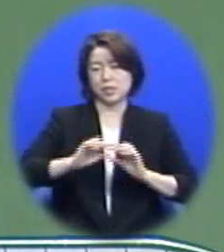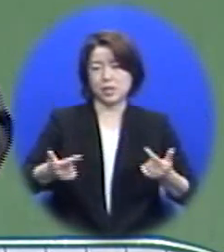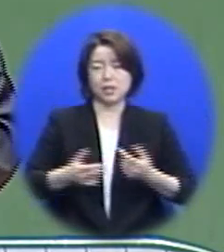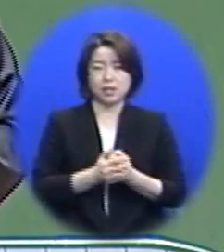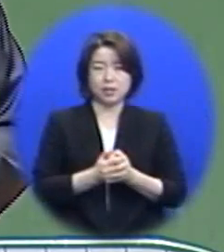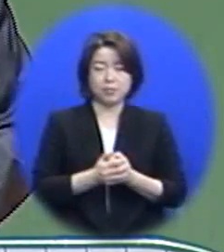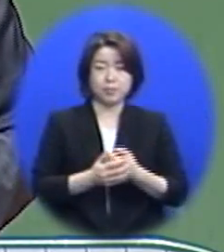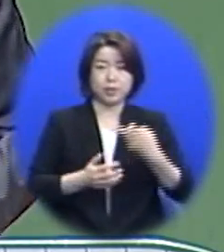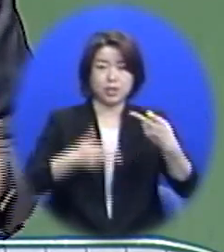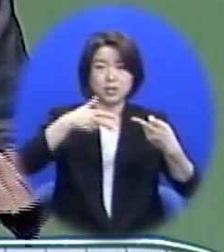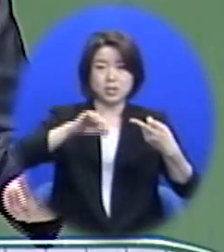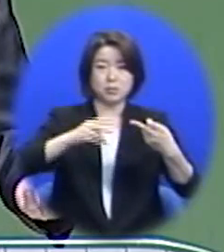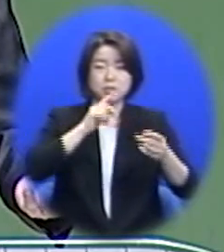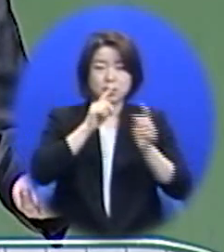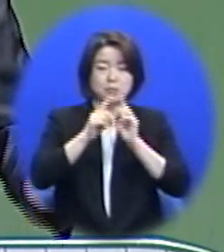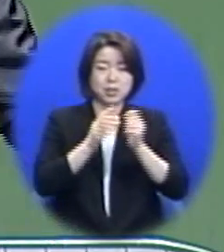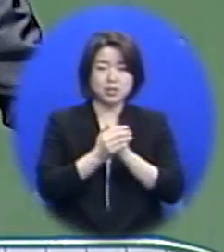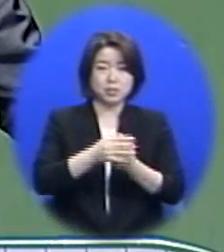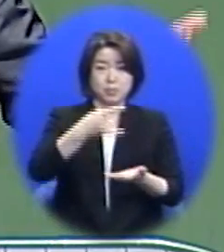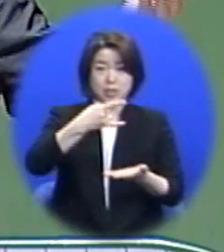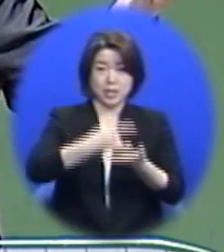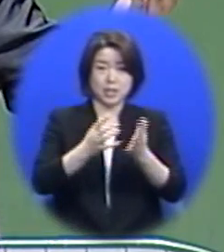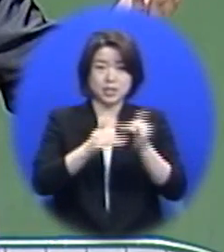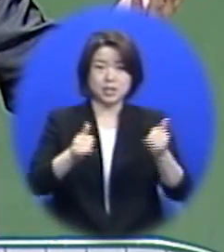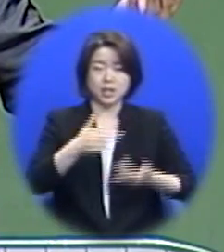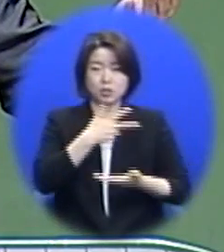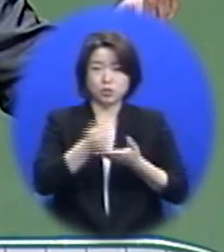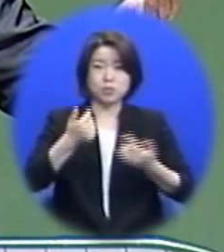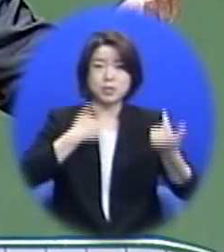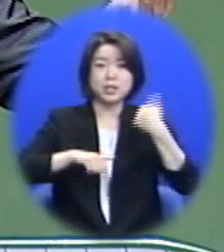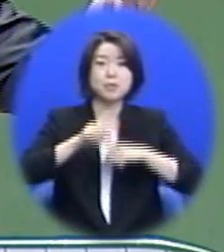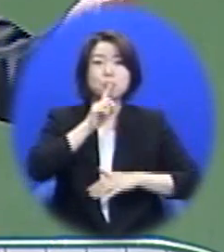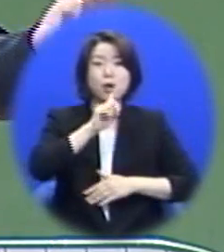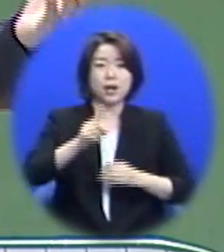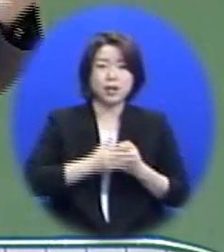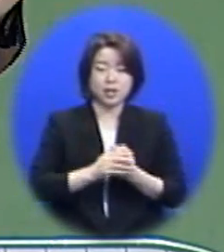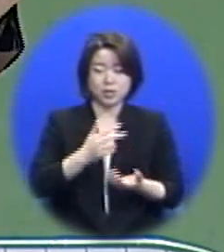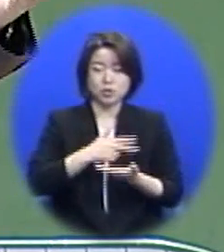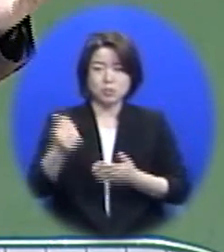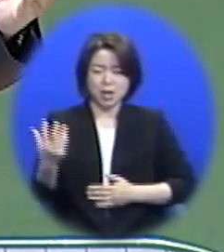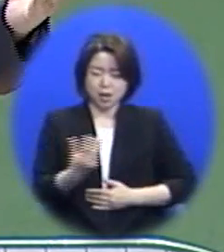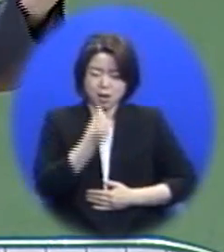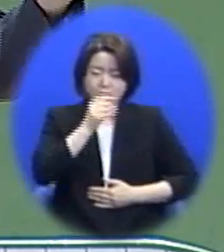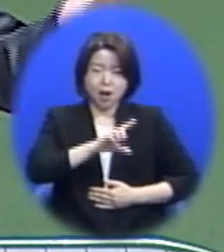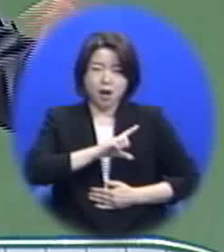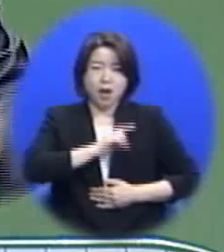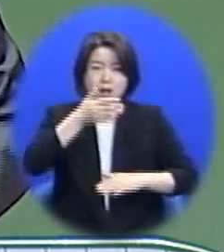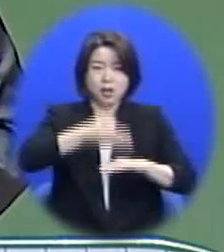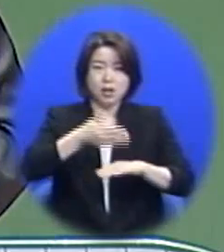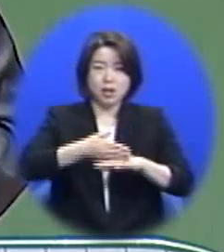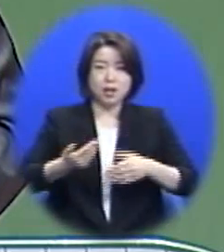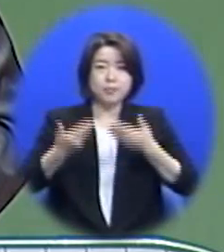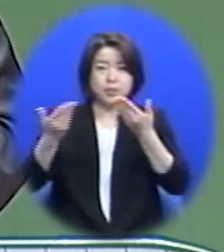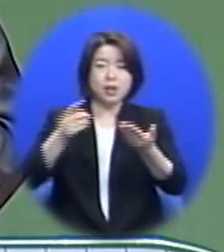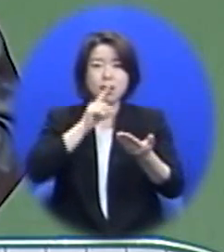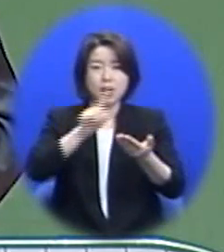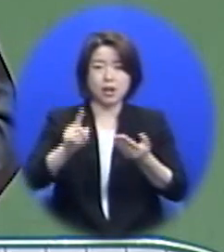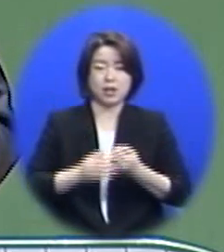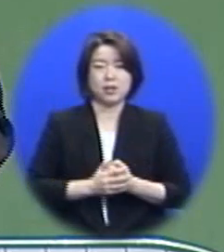12절 말씀 의인들아 주님을 기뻐하여라 주님의 거룩하신 이름에 감사를